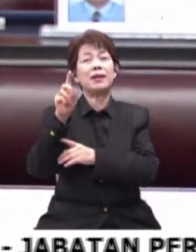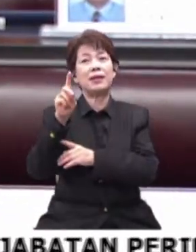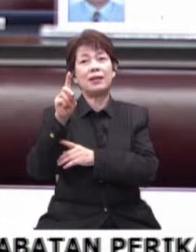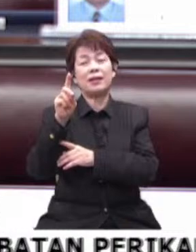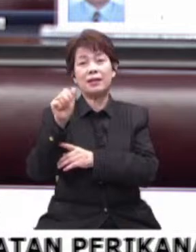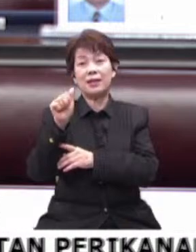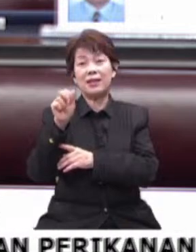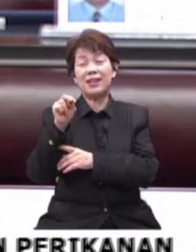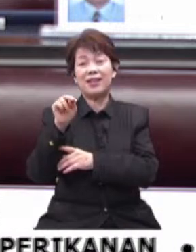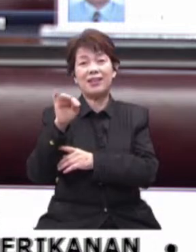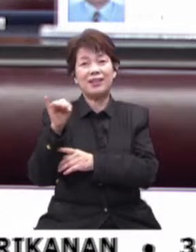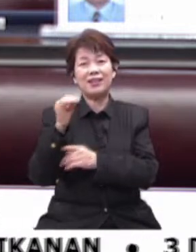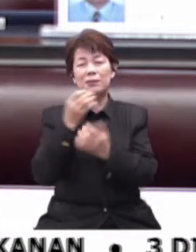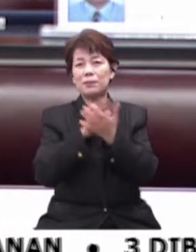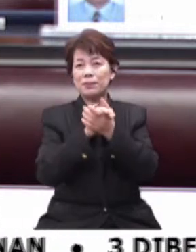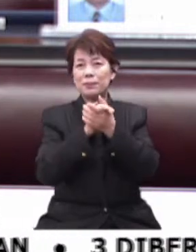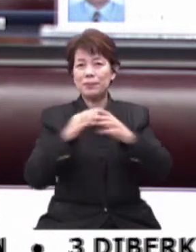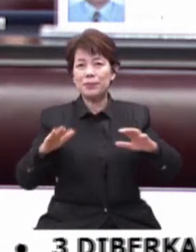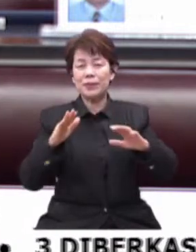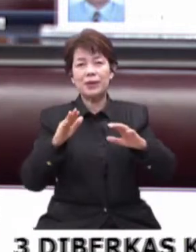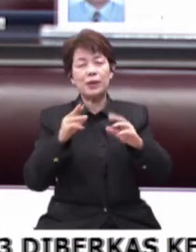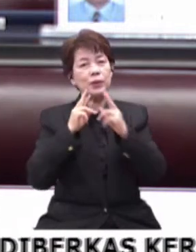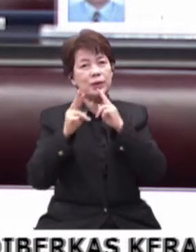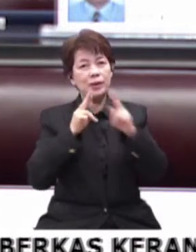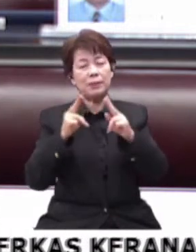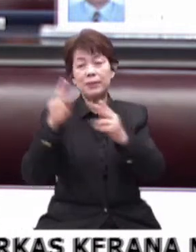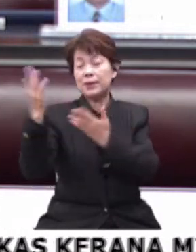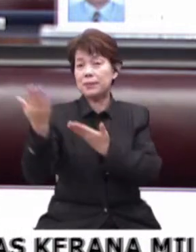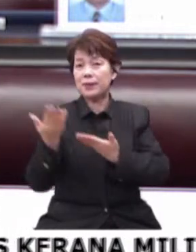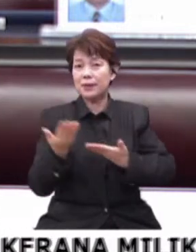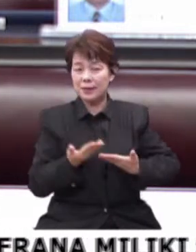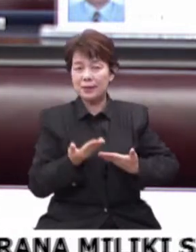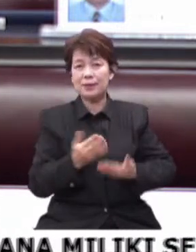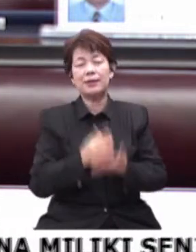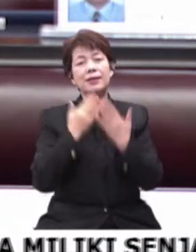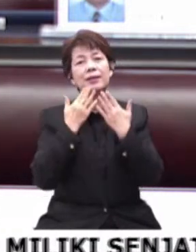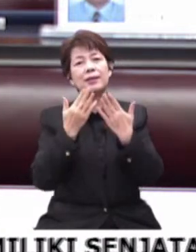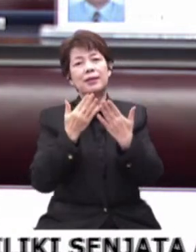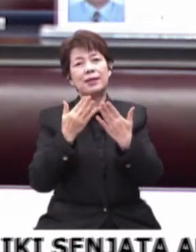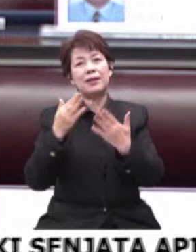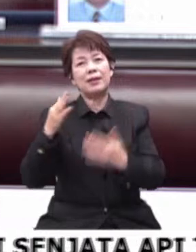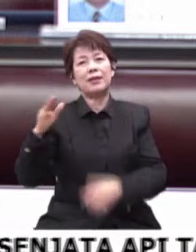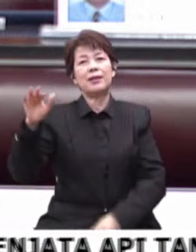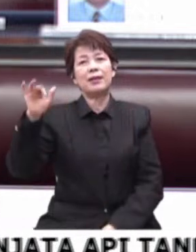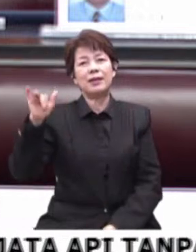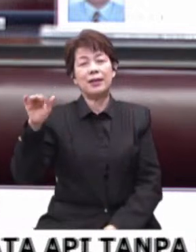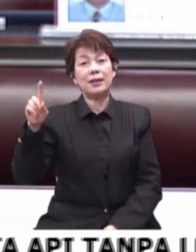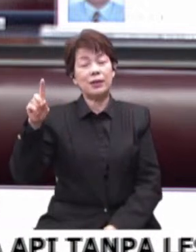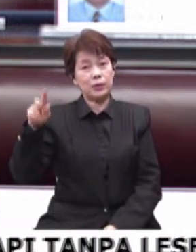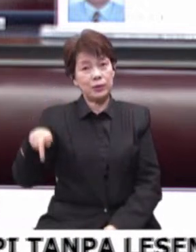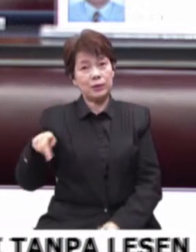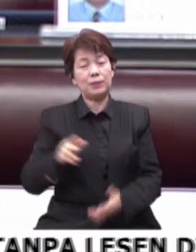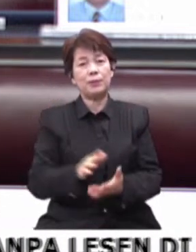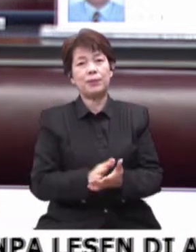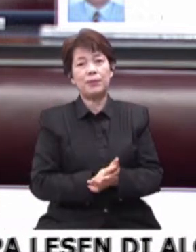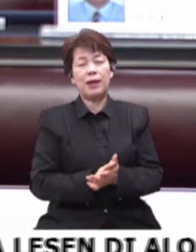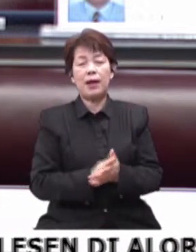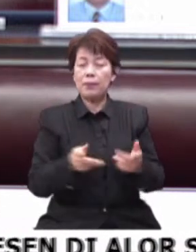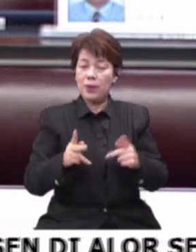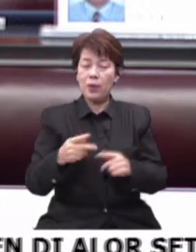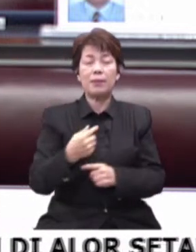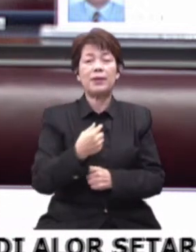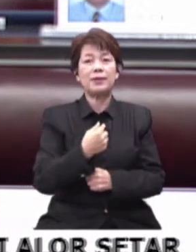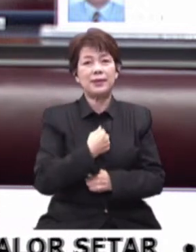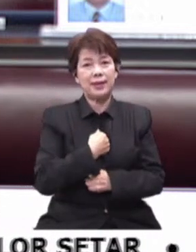terlebih dahulu saya ingin mengucapkan terima kasih kepada di atas ruang dan peluang